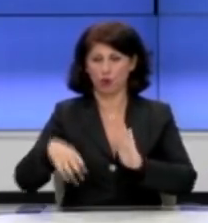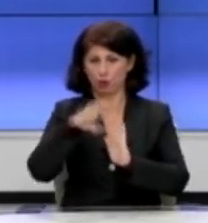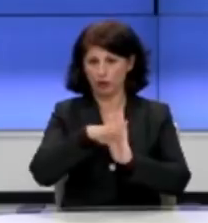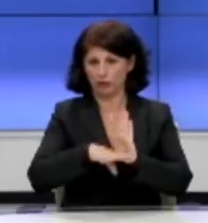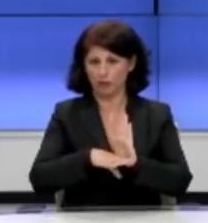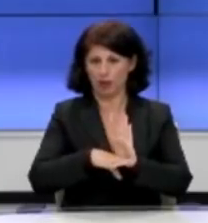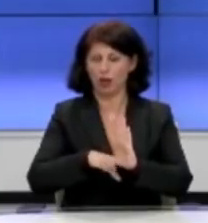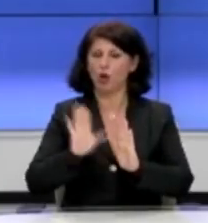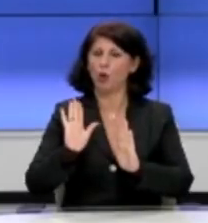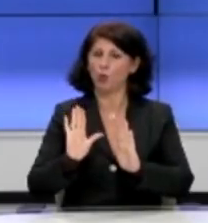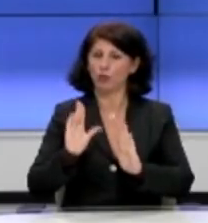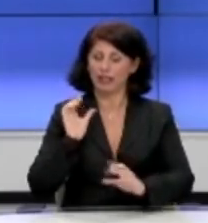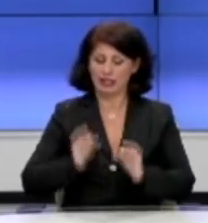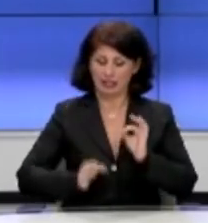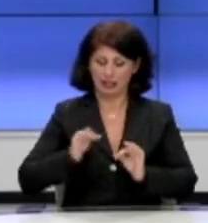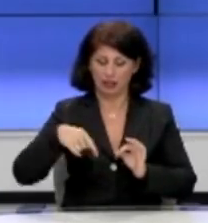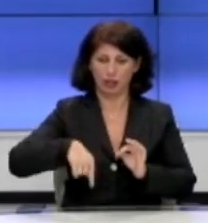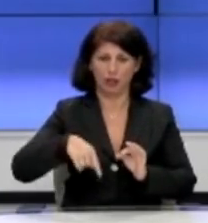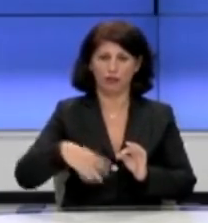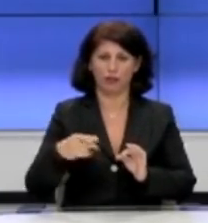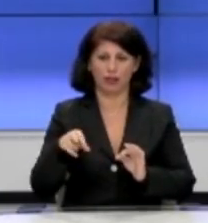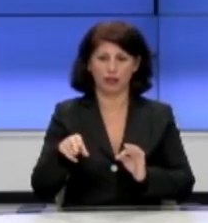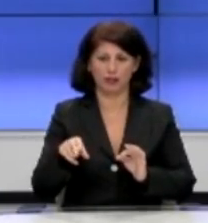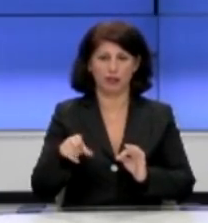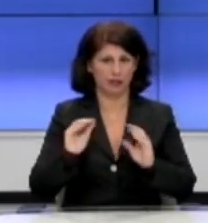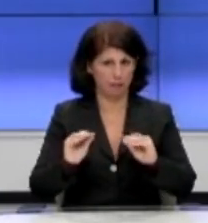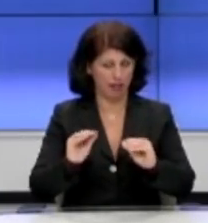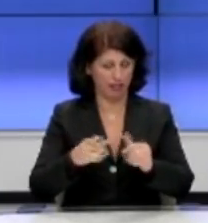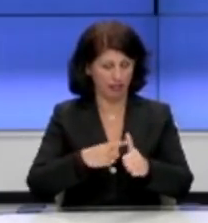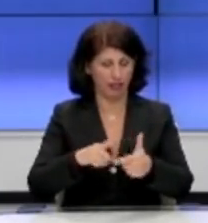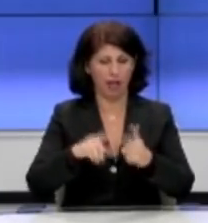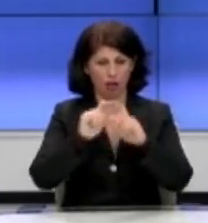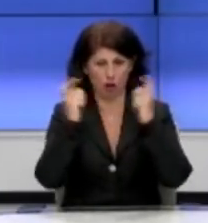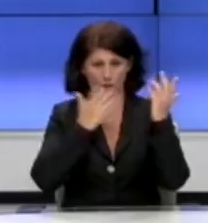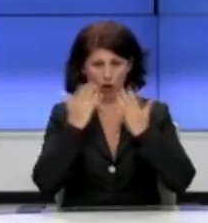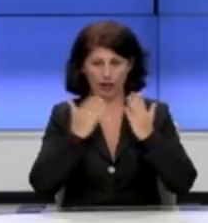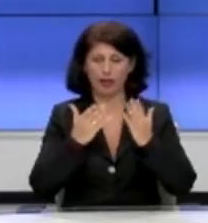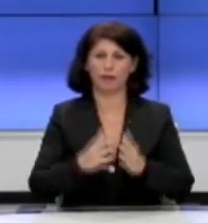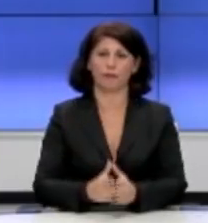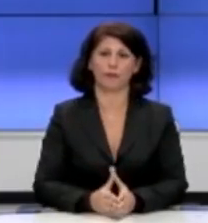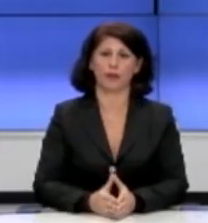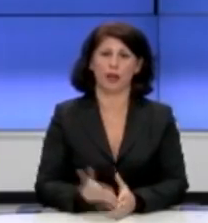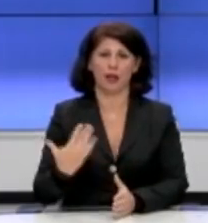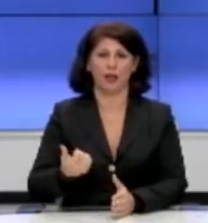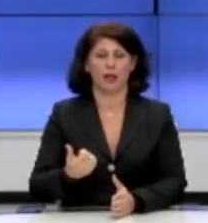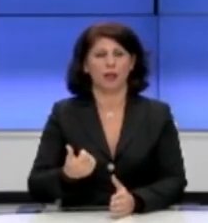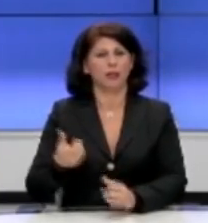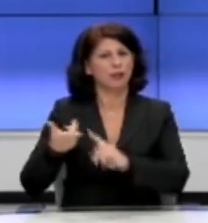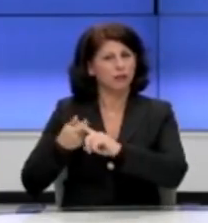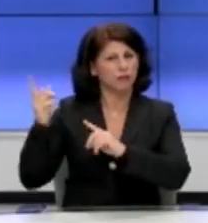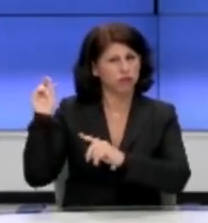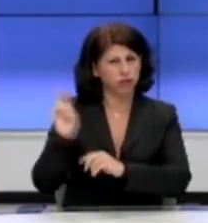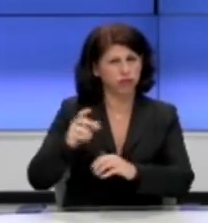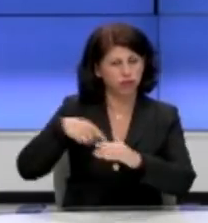συστήματος, ούτε η συζήτηση εδώ μέσα. Αφορούσαν και την παιδεία και τα σχολεία, αφορούσαν και τα μέσα μεταφοράς και την